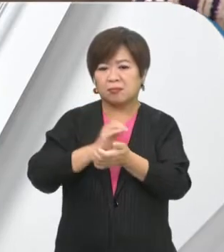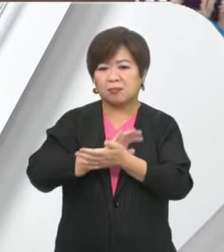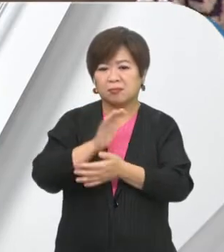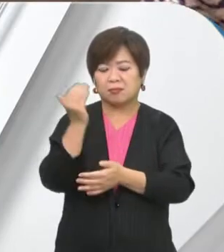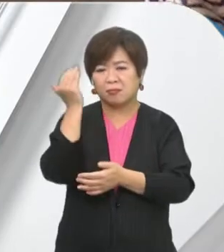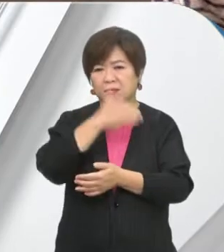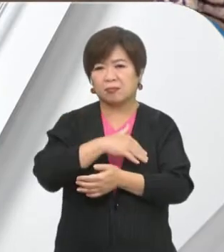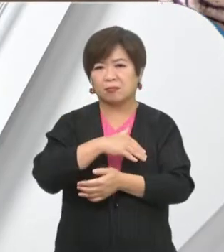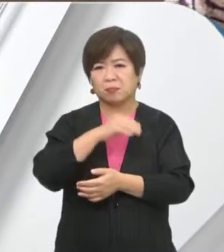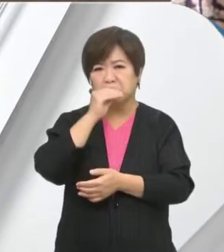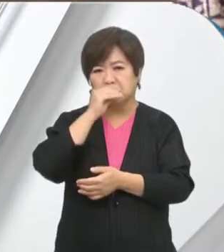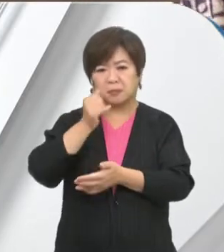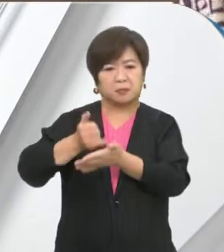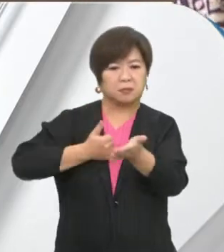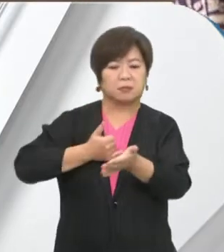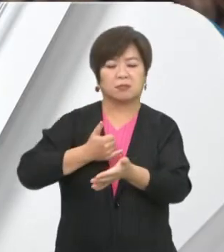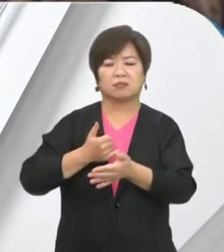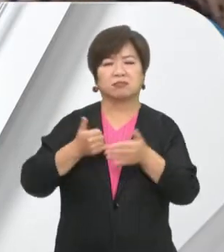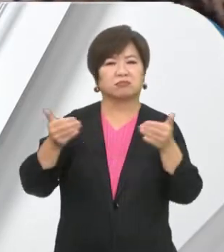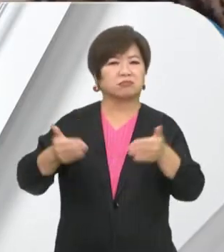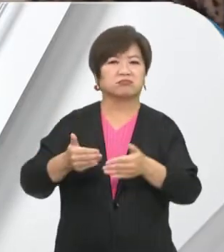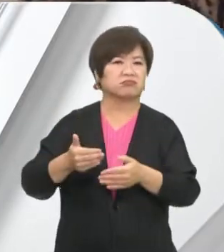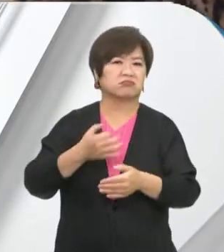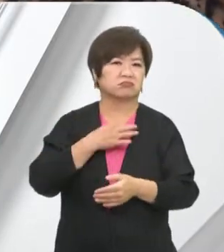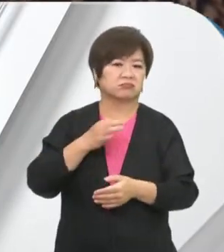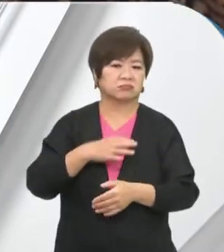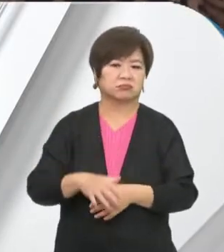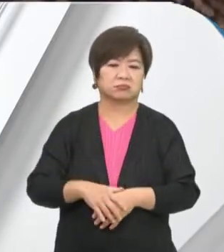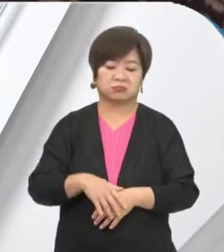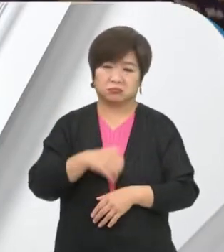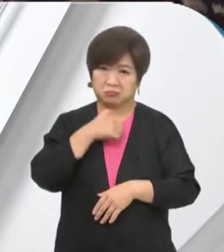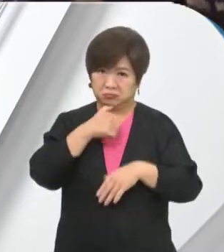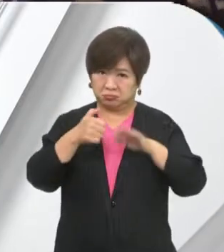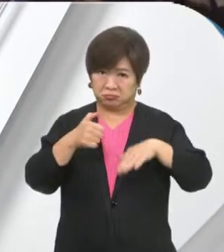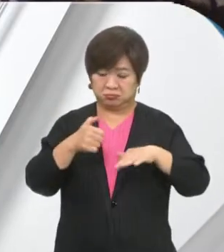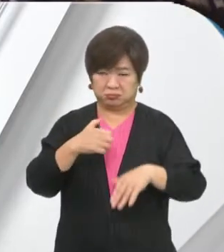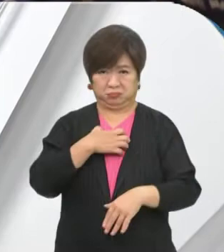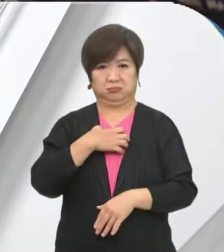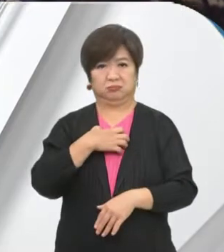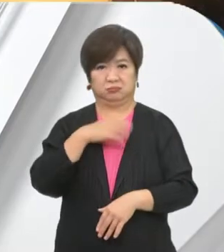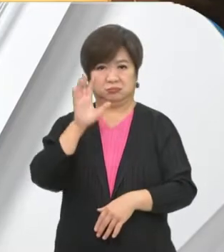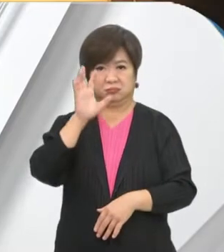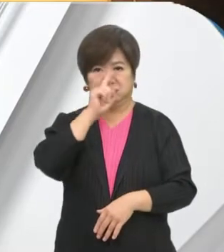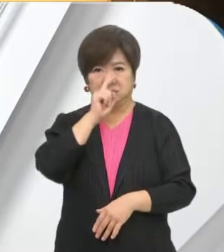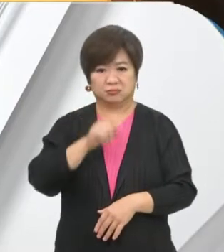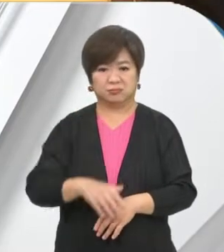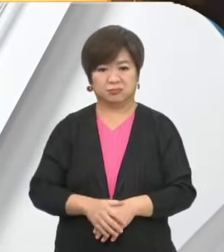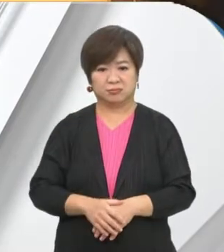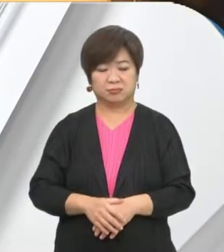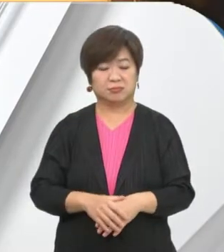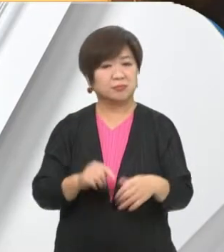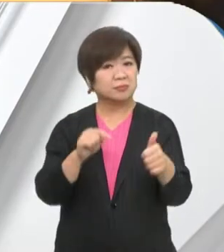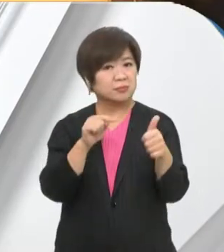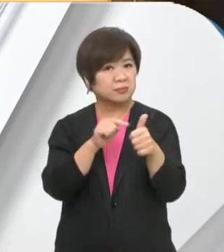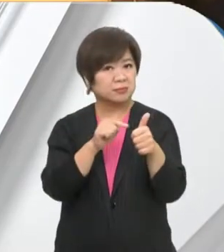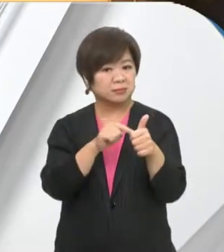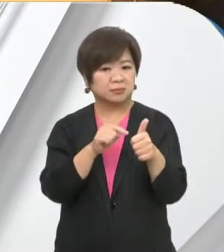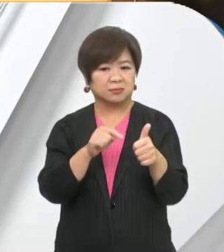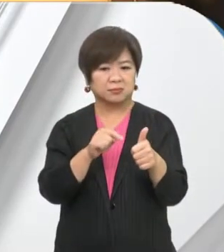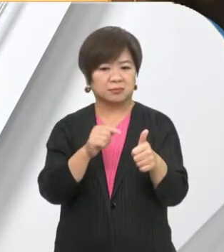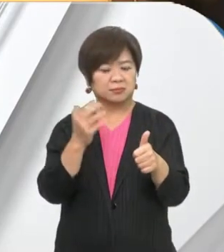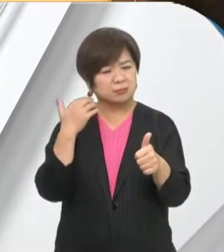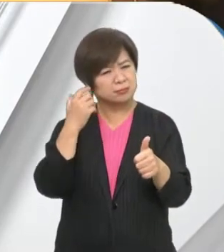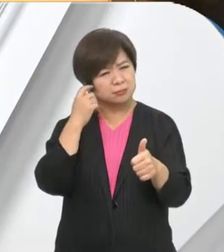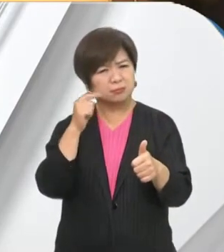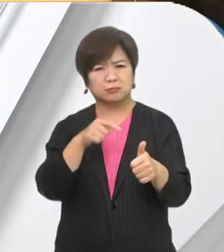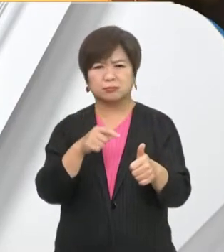来，也天买做建筑类。 可能还不到50岁啊，也是很惊人的，因为。以他的那个，就是我们觉得他的那